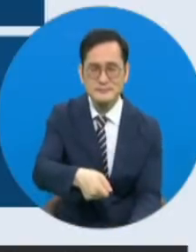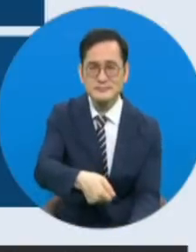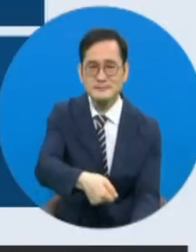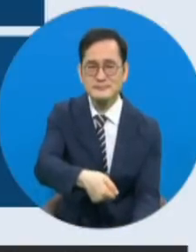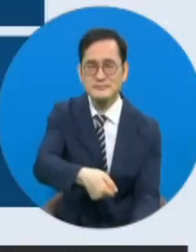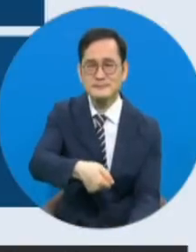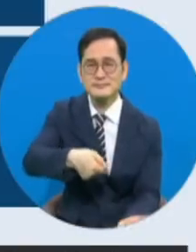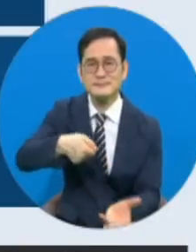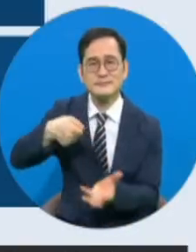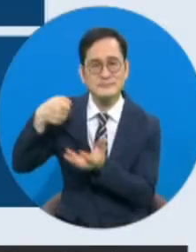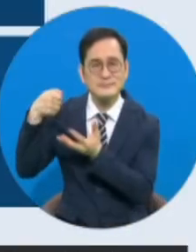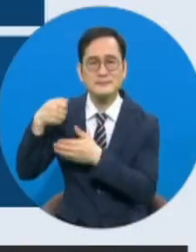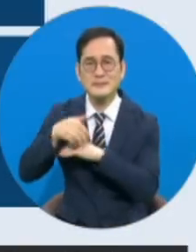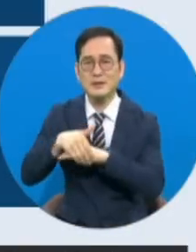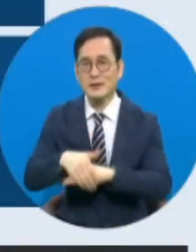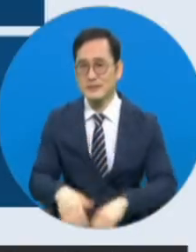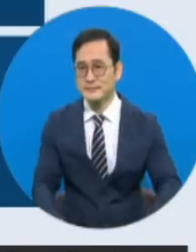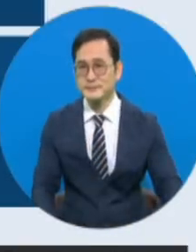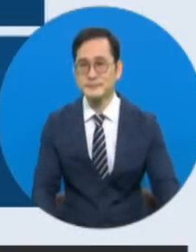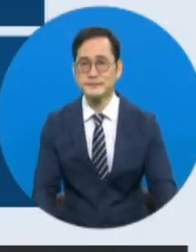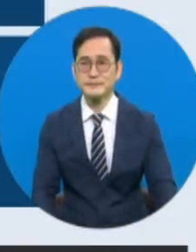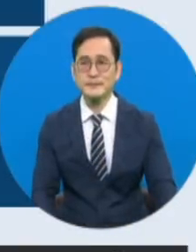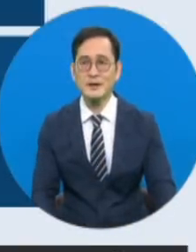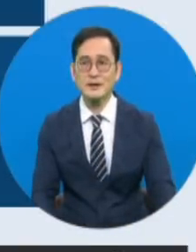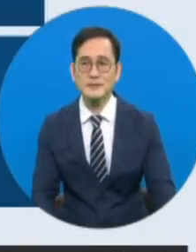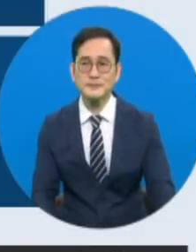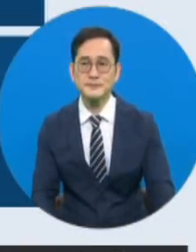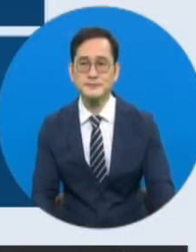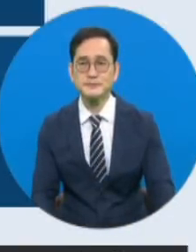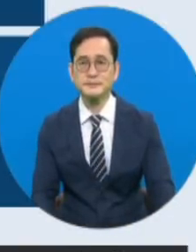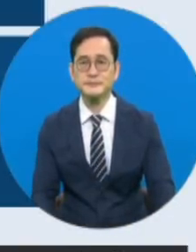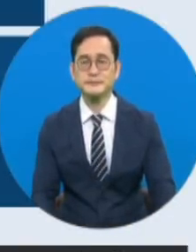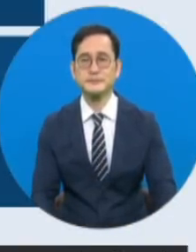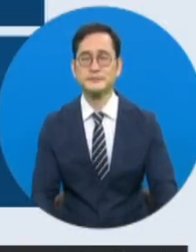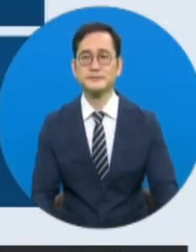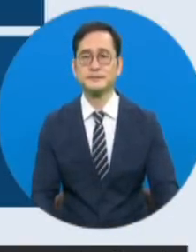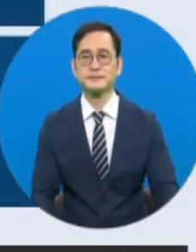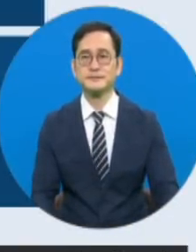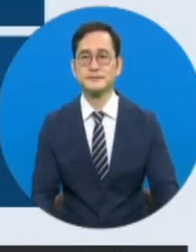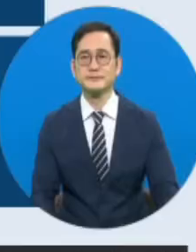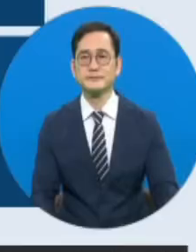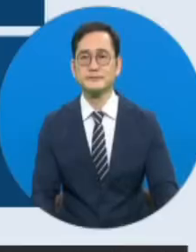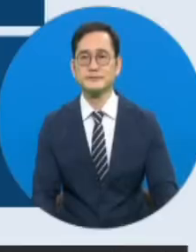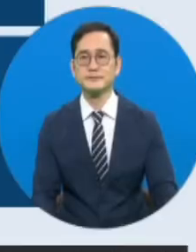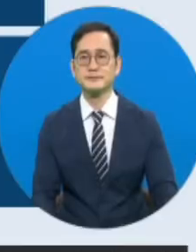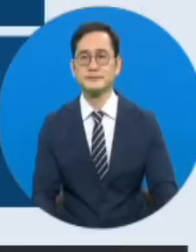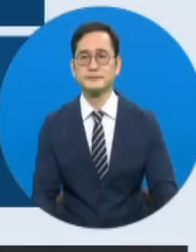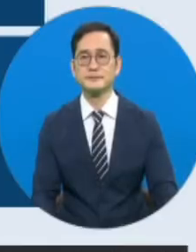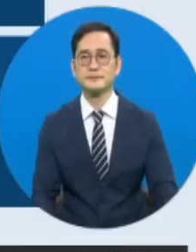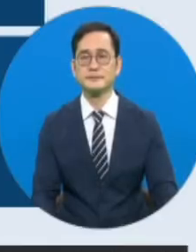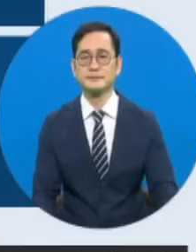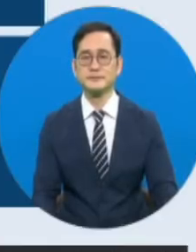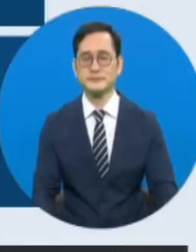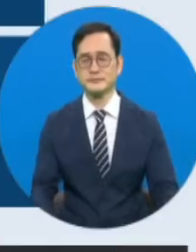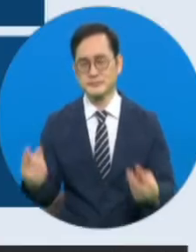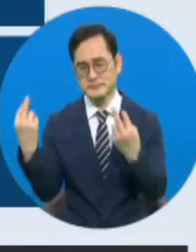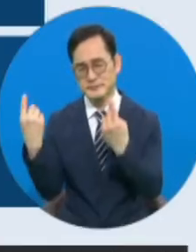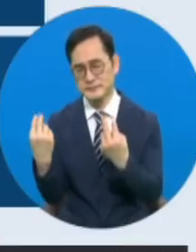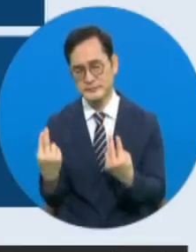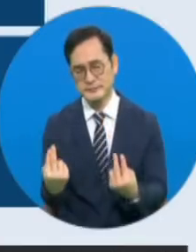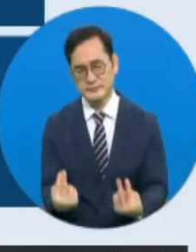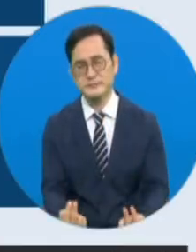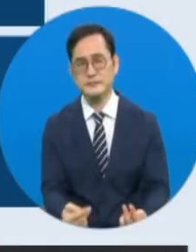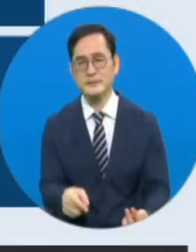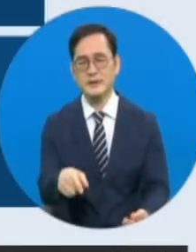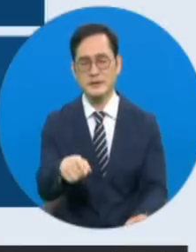그리고 정확하게 위치를 파악한 것으로 보입니다 군의 잠수함 구조함 현장에 투입할 예정이라고